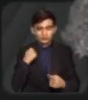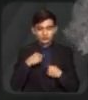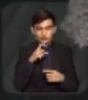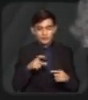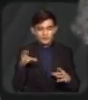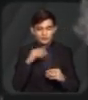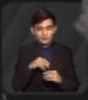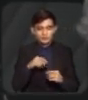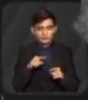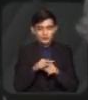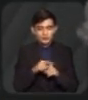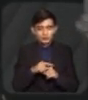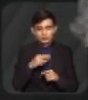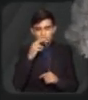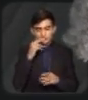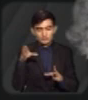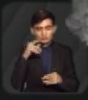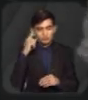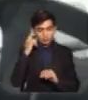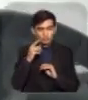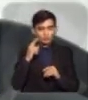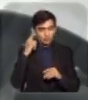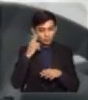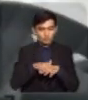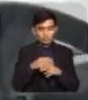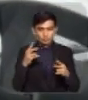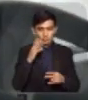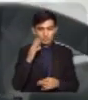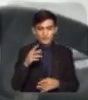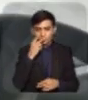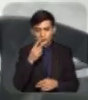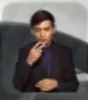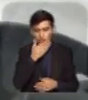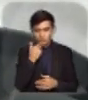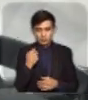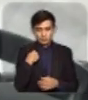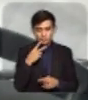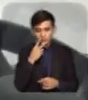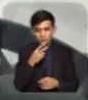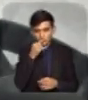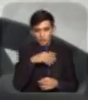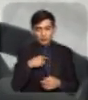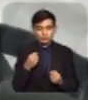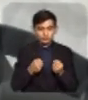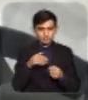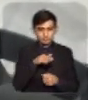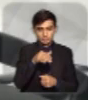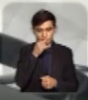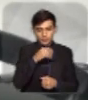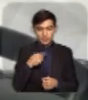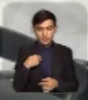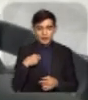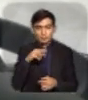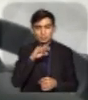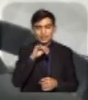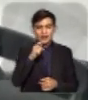человечество. Над этим надо задуматься. Видимости нету. Угу. Прям вообще невозможно ехать. Мы сами из Омска приехали с